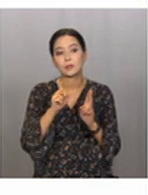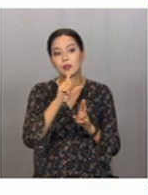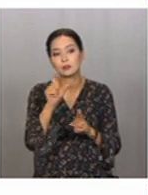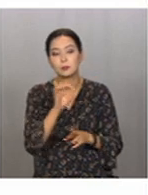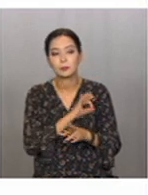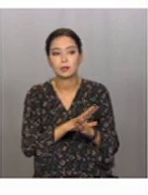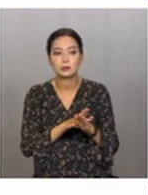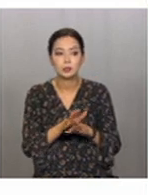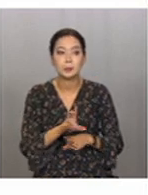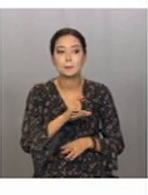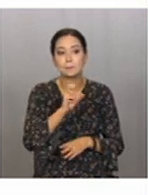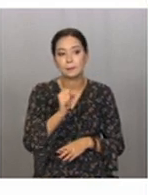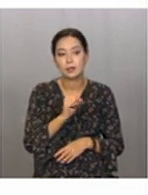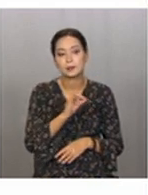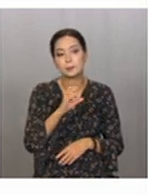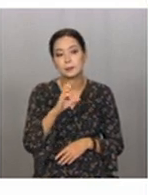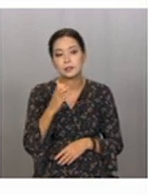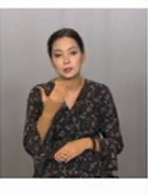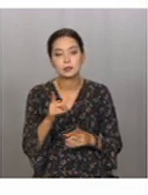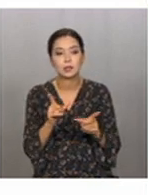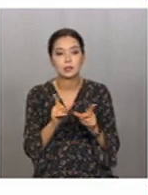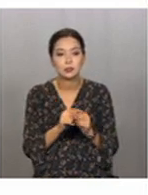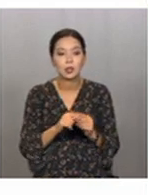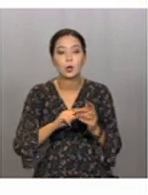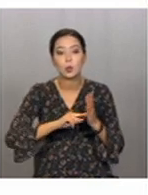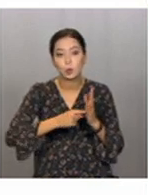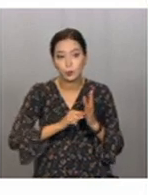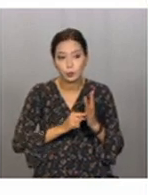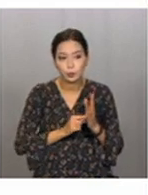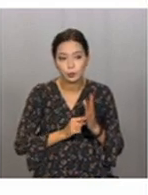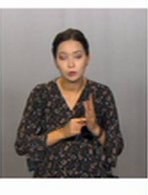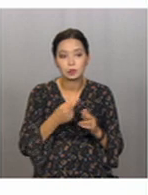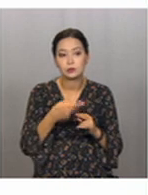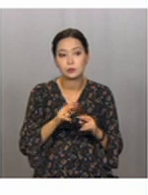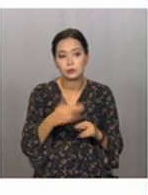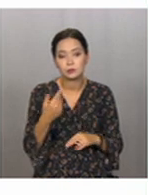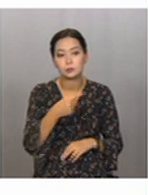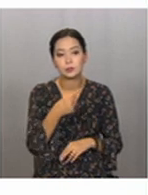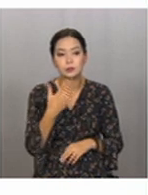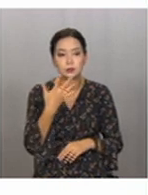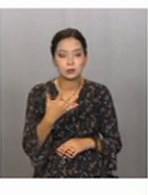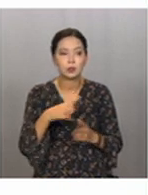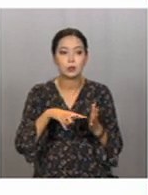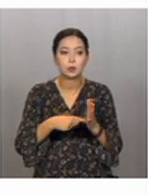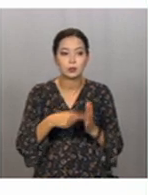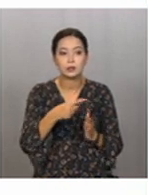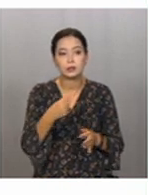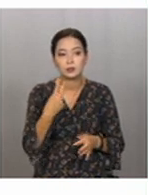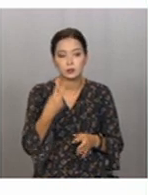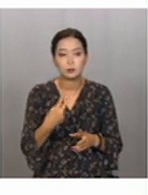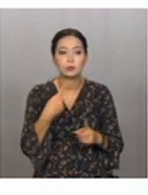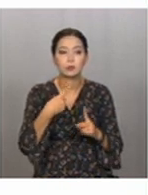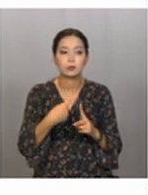B, A, B, C векторларының скаляр көбейтіндісі ол тең минус 5 көбейтілген минус